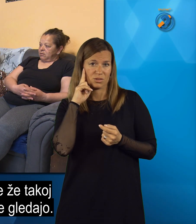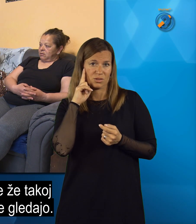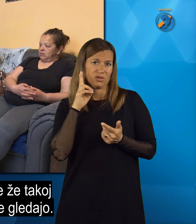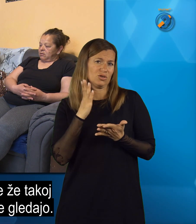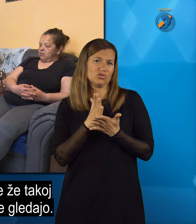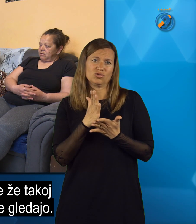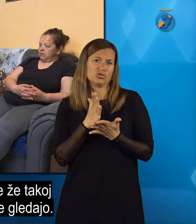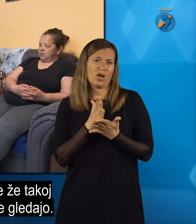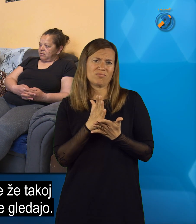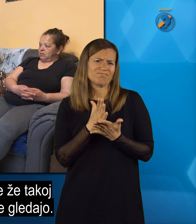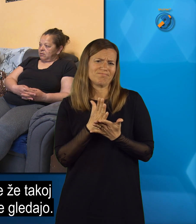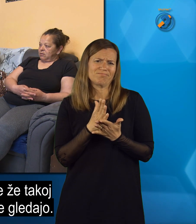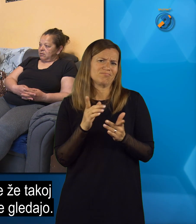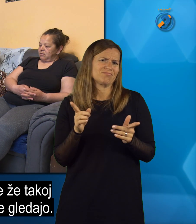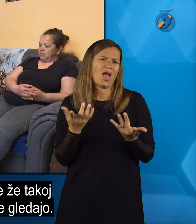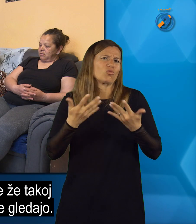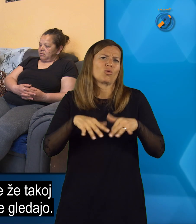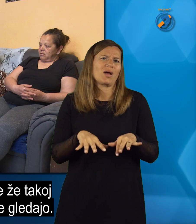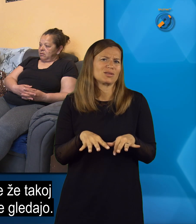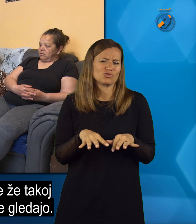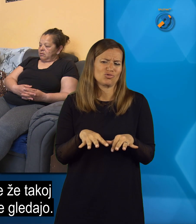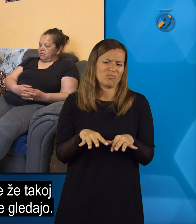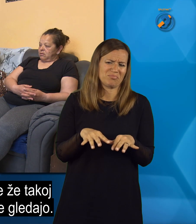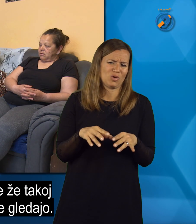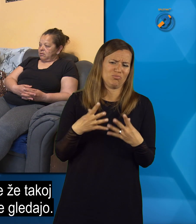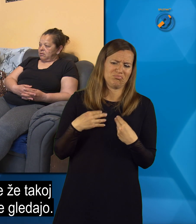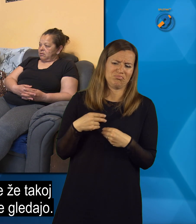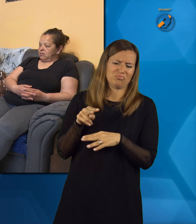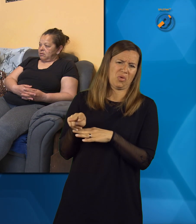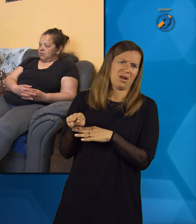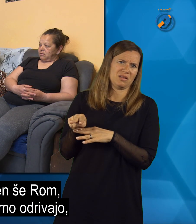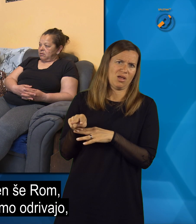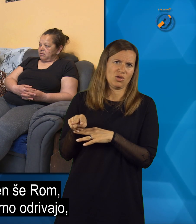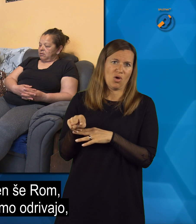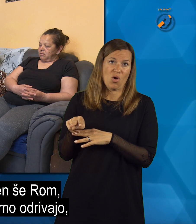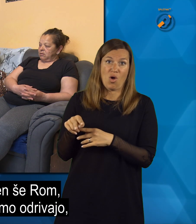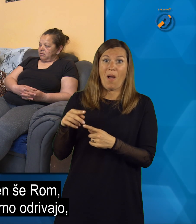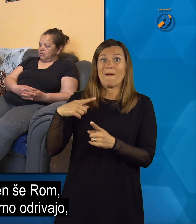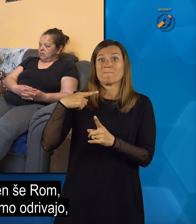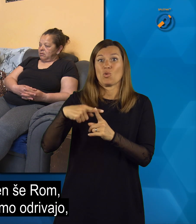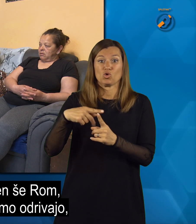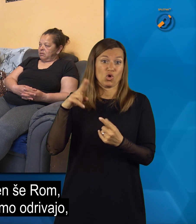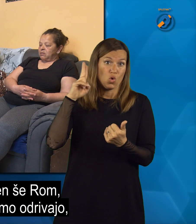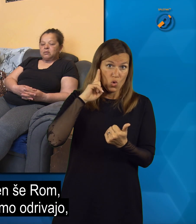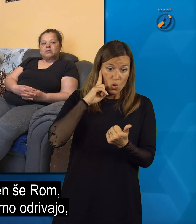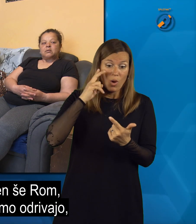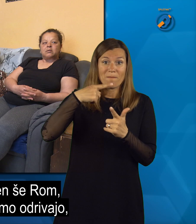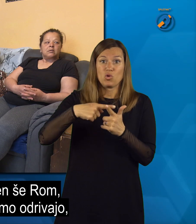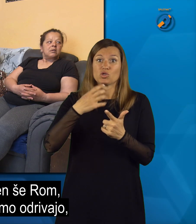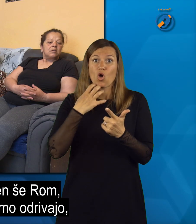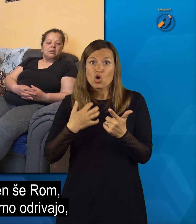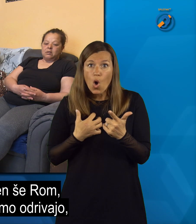te že takoj malo drugače pogledajo, ne. Pol pa še zdraven si Rom,